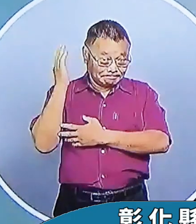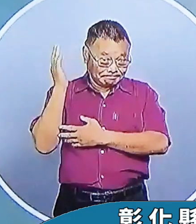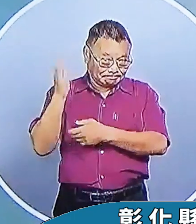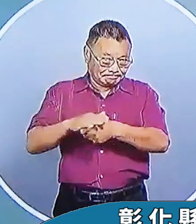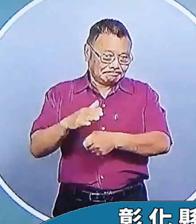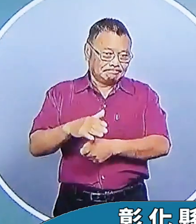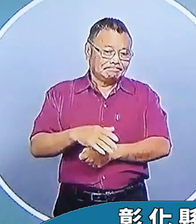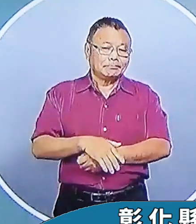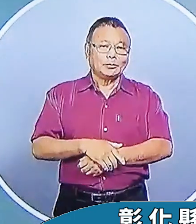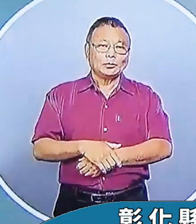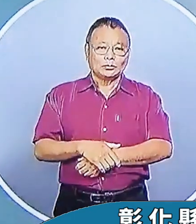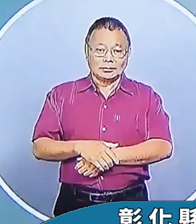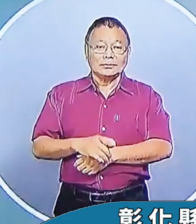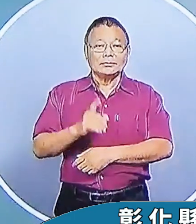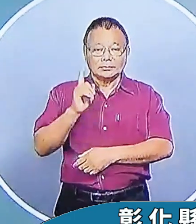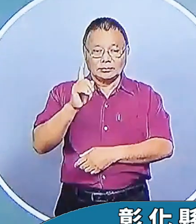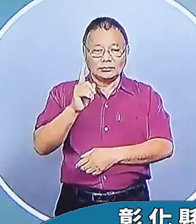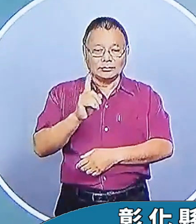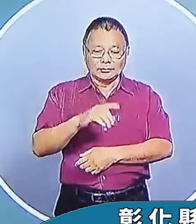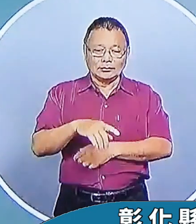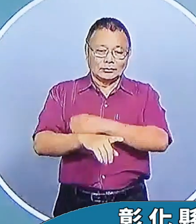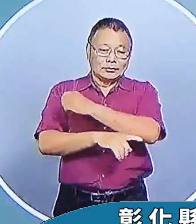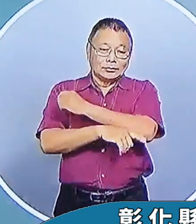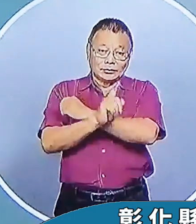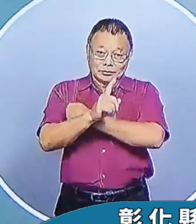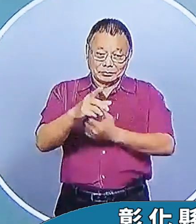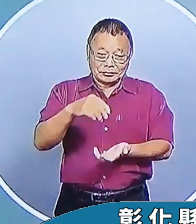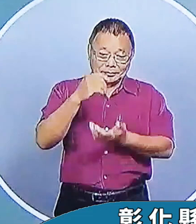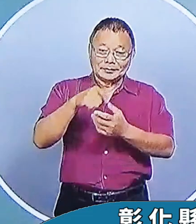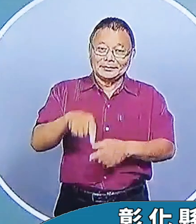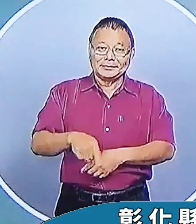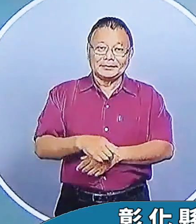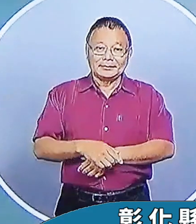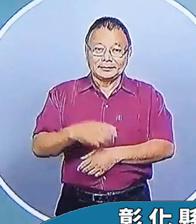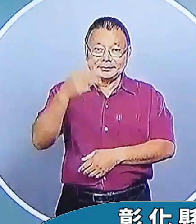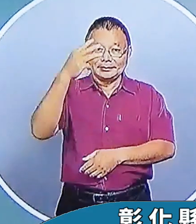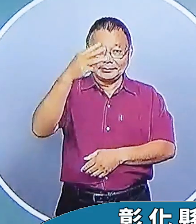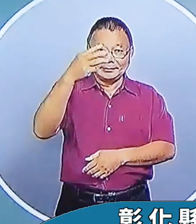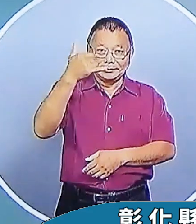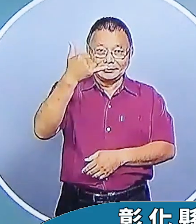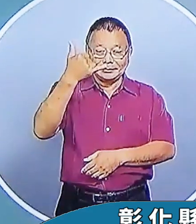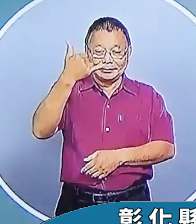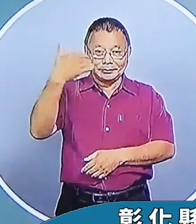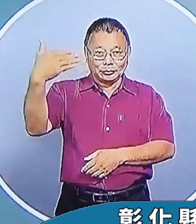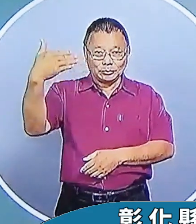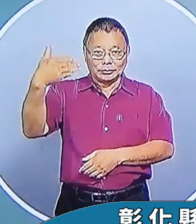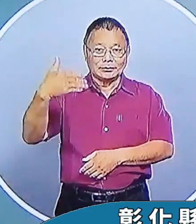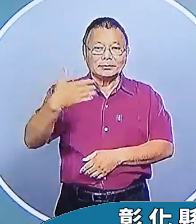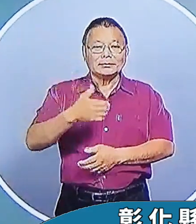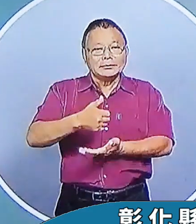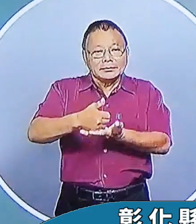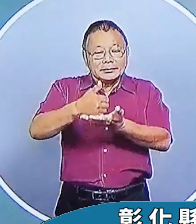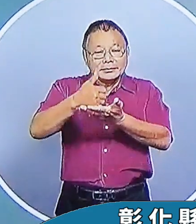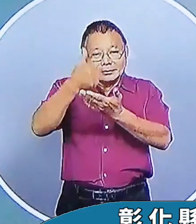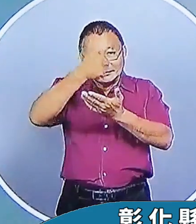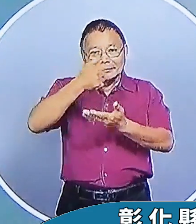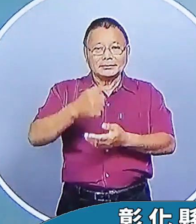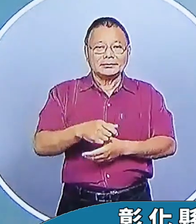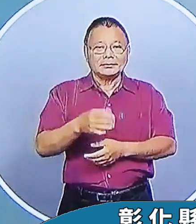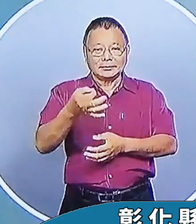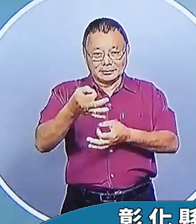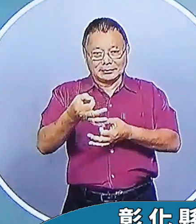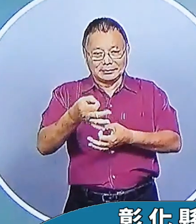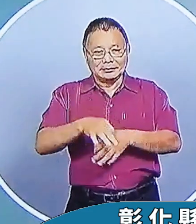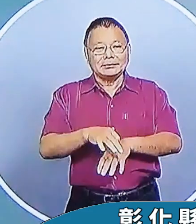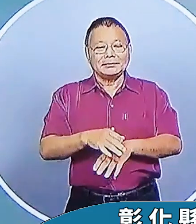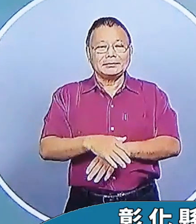款。另外最后我提出来就是这一次的369吼，咱的敬老礼金